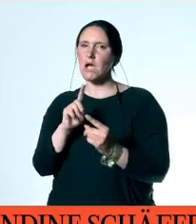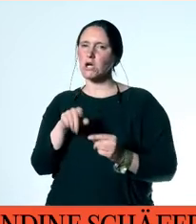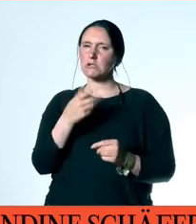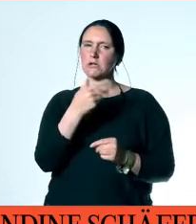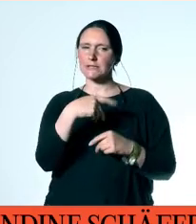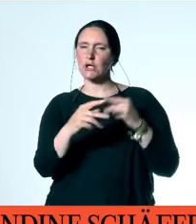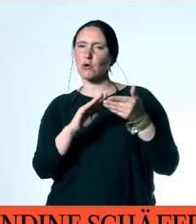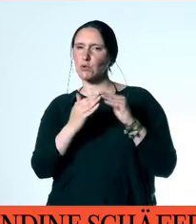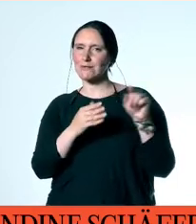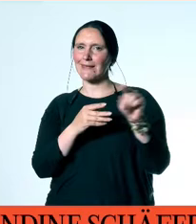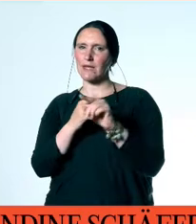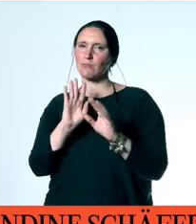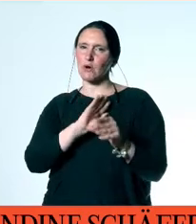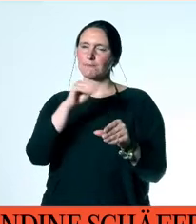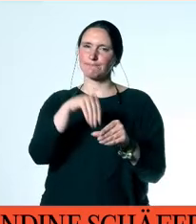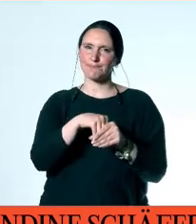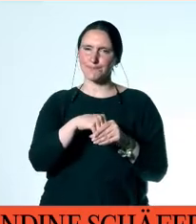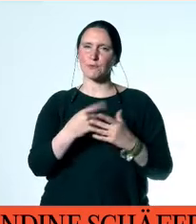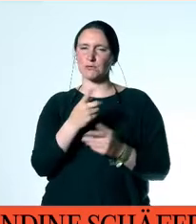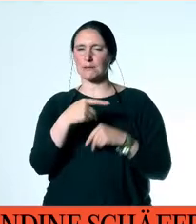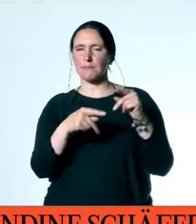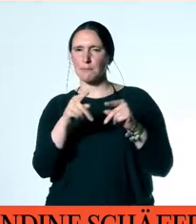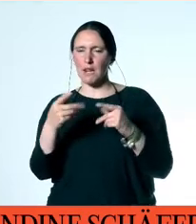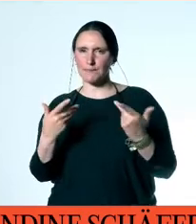auseinandersetzen, auch uns umtreibt.